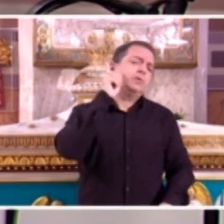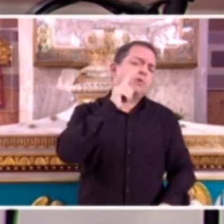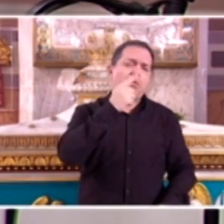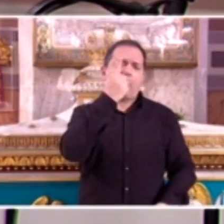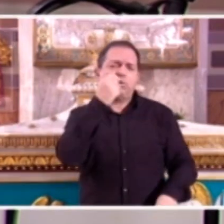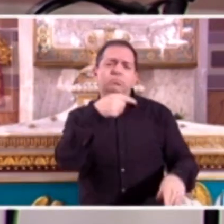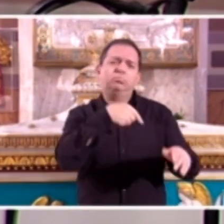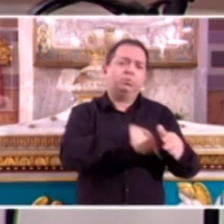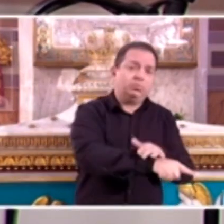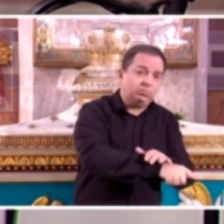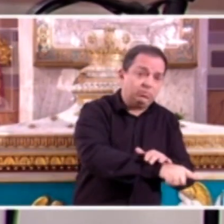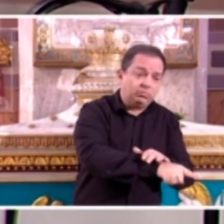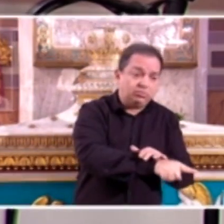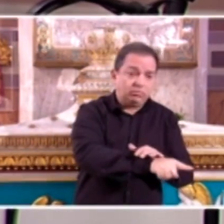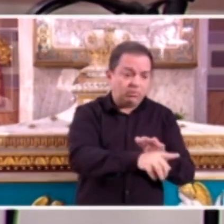σώμα εστί.